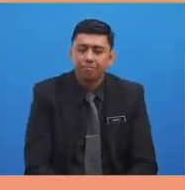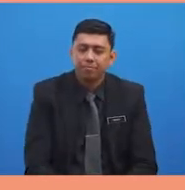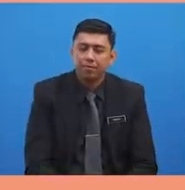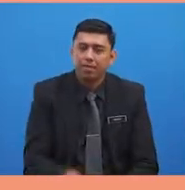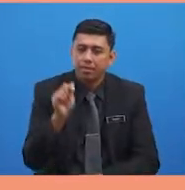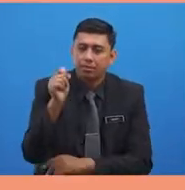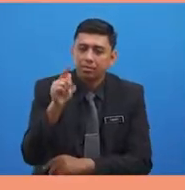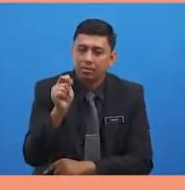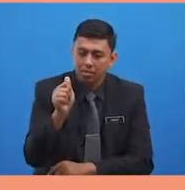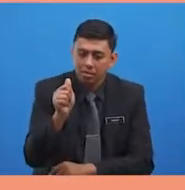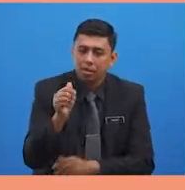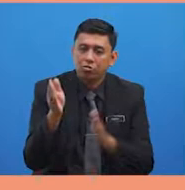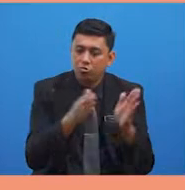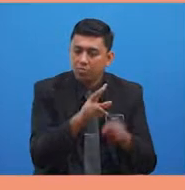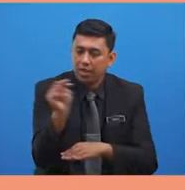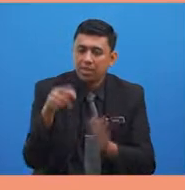susunan ini.